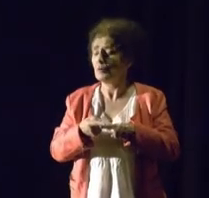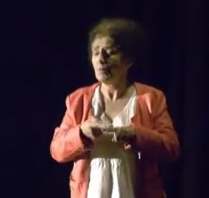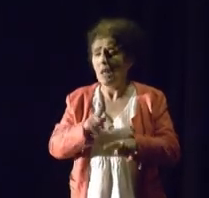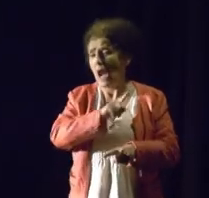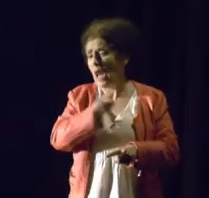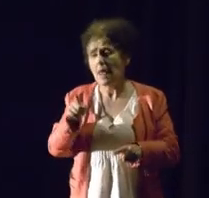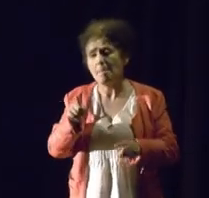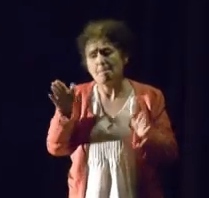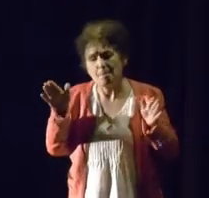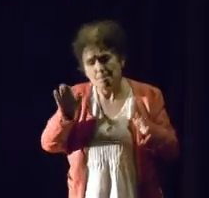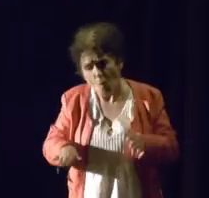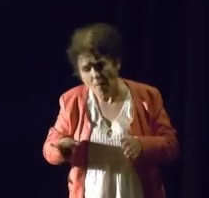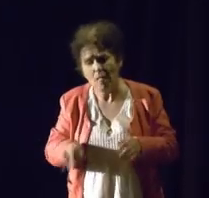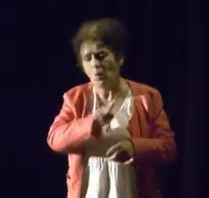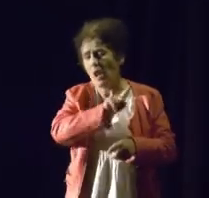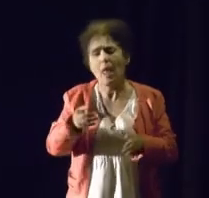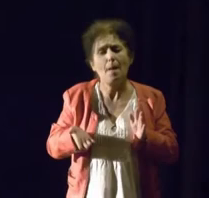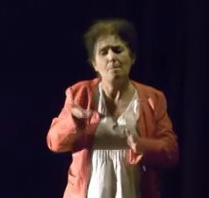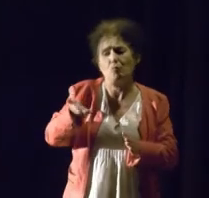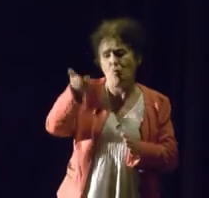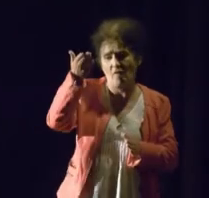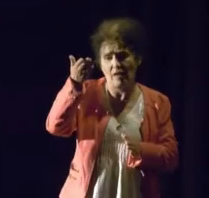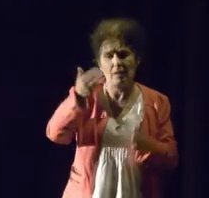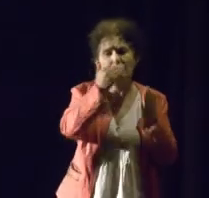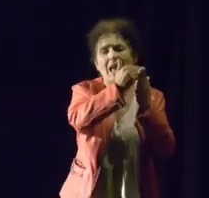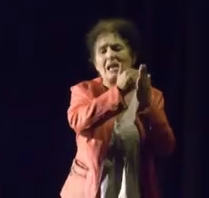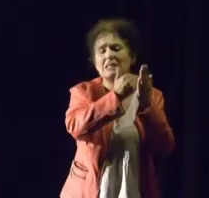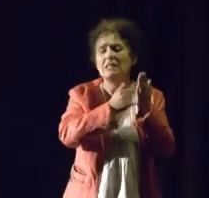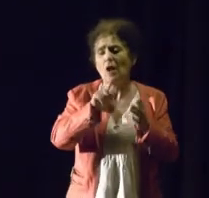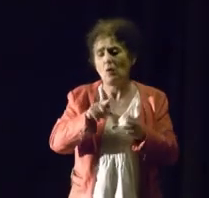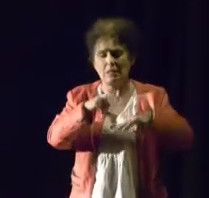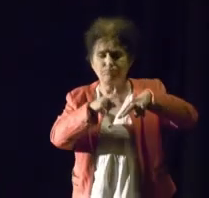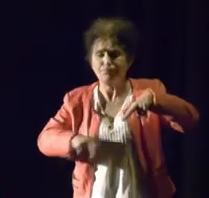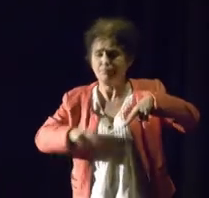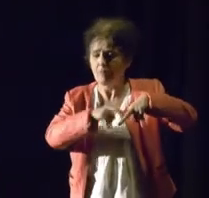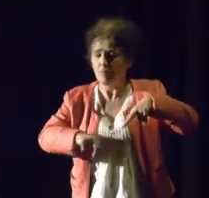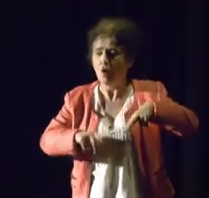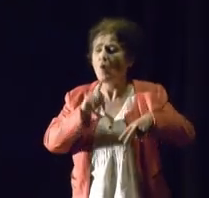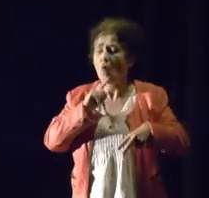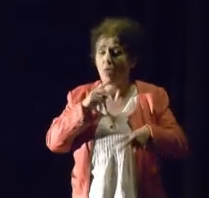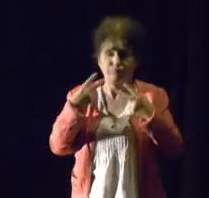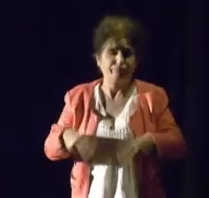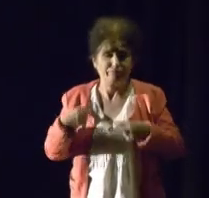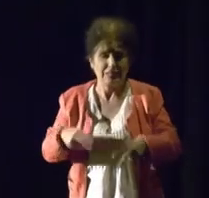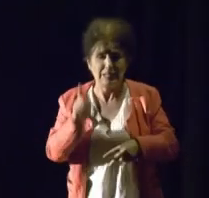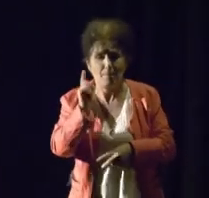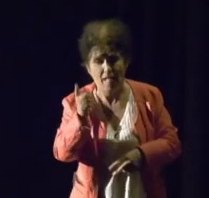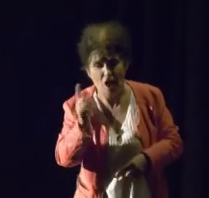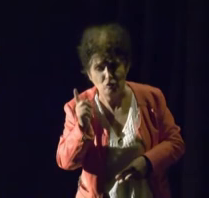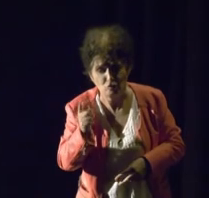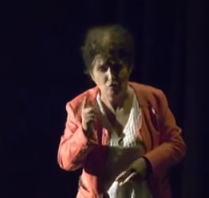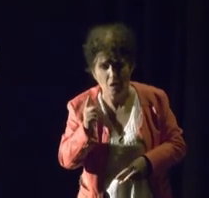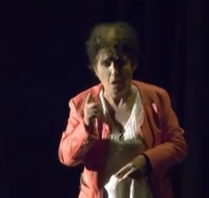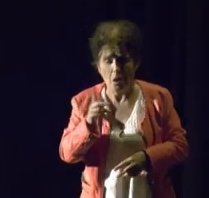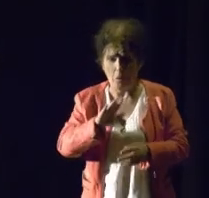ни помалку, ни повеќе. Законот за абортусот, кој заплашува, наместо да